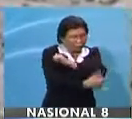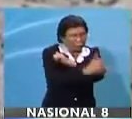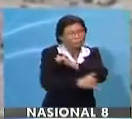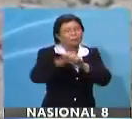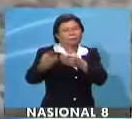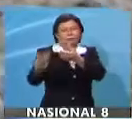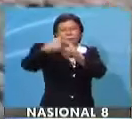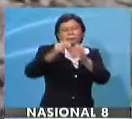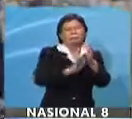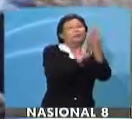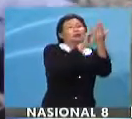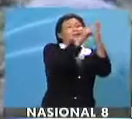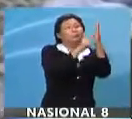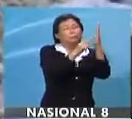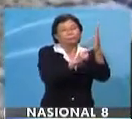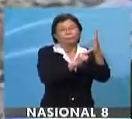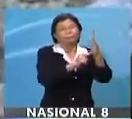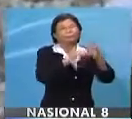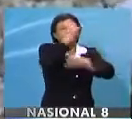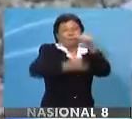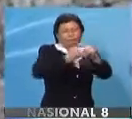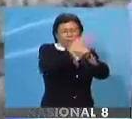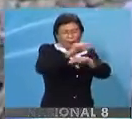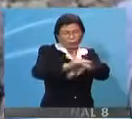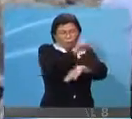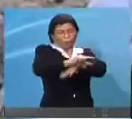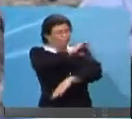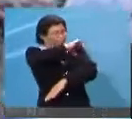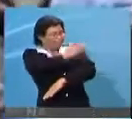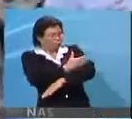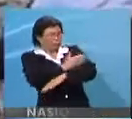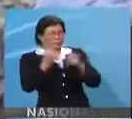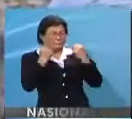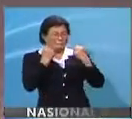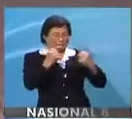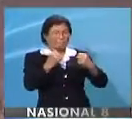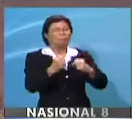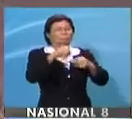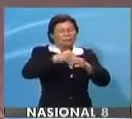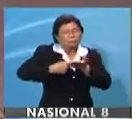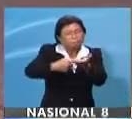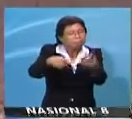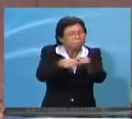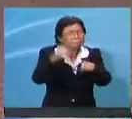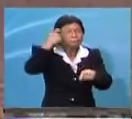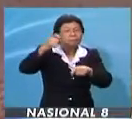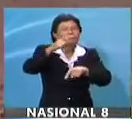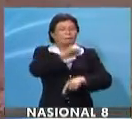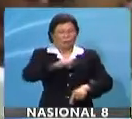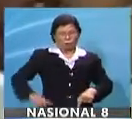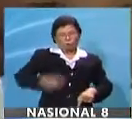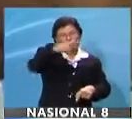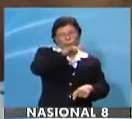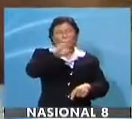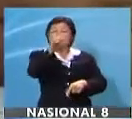terhadap perundangan kemanusiaan antarabangsa serta penggunaan kuasa berlebihan. Pada debat sama Setiausaha Agung PBB,